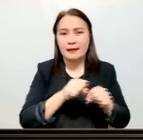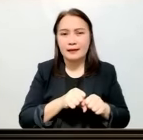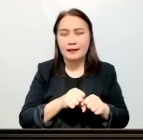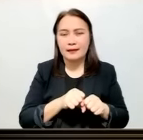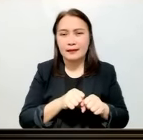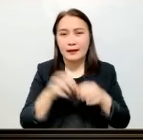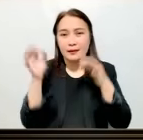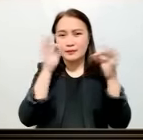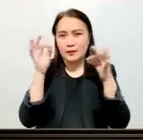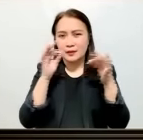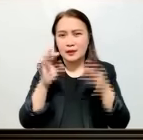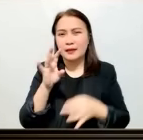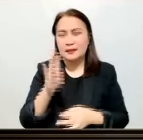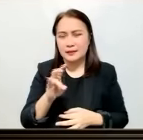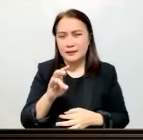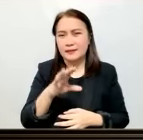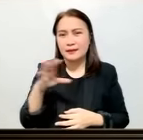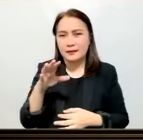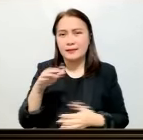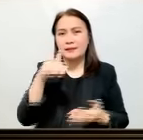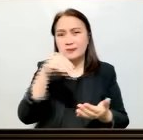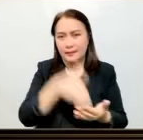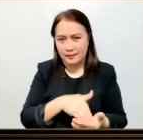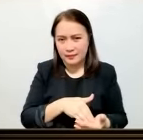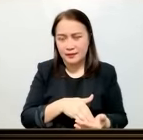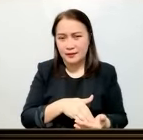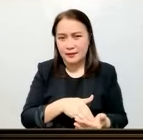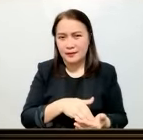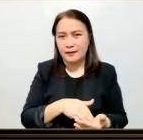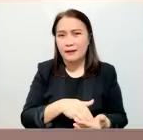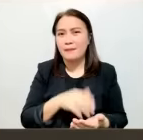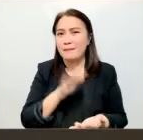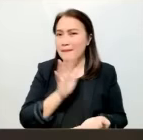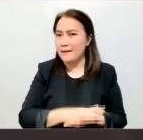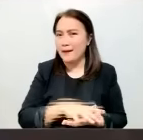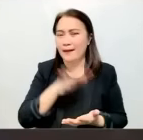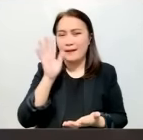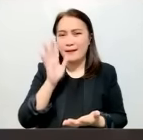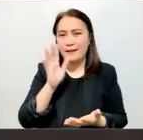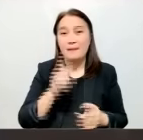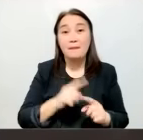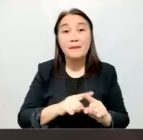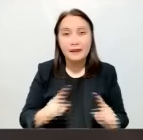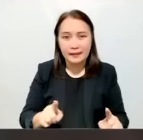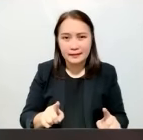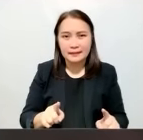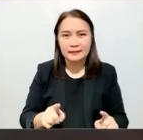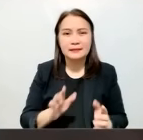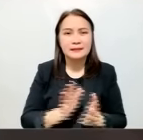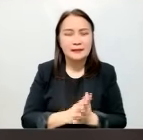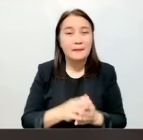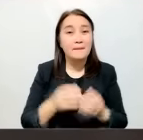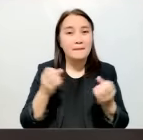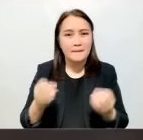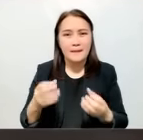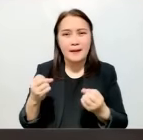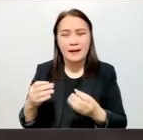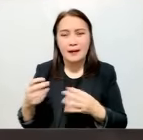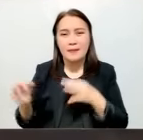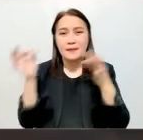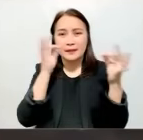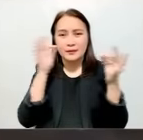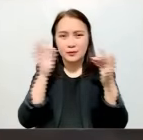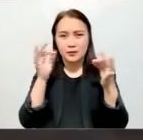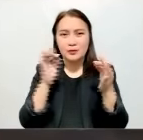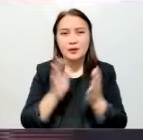mahigit 700,000 piso ang halaga. Kung tutuusin, maliit na halaga ito kumpara sa milyong-milyong pisong halaga ng droga na kadalasan